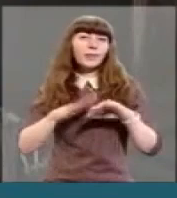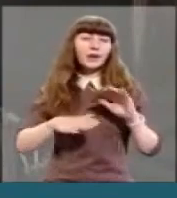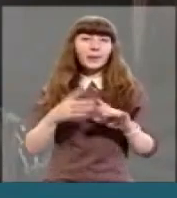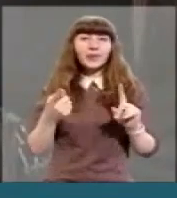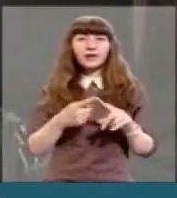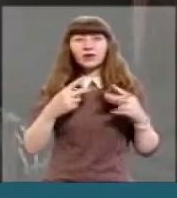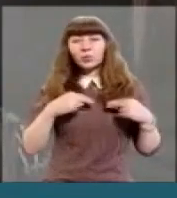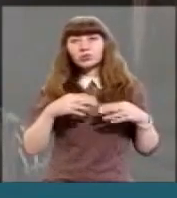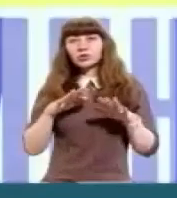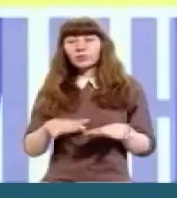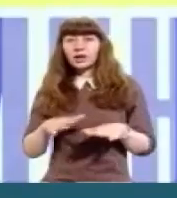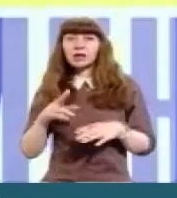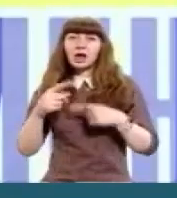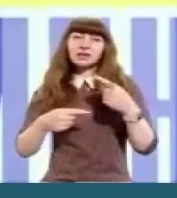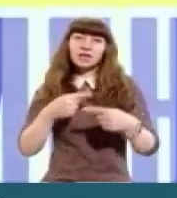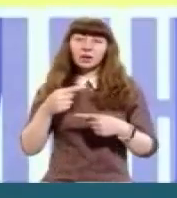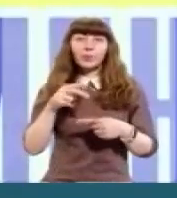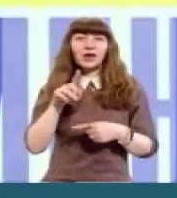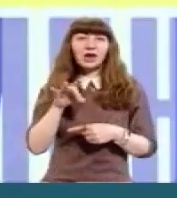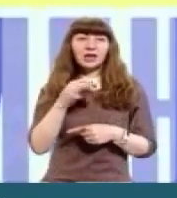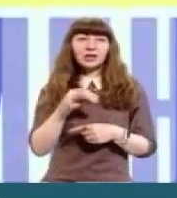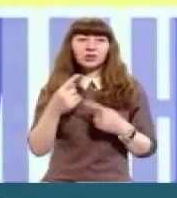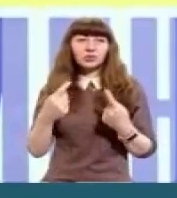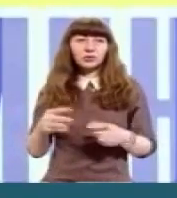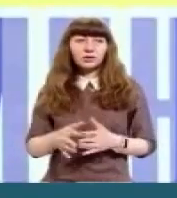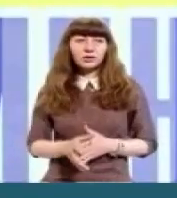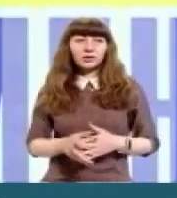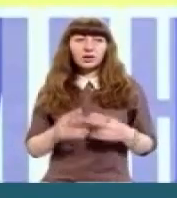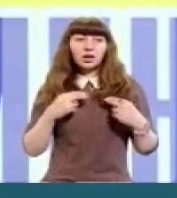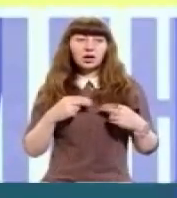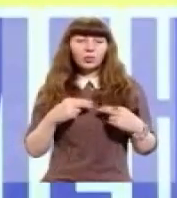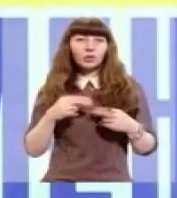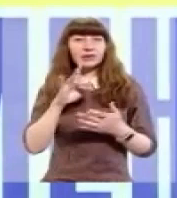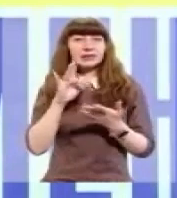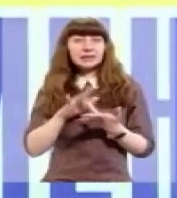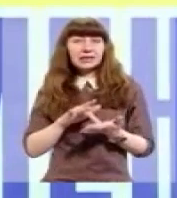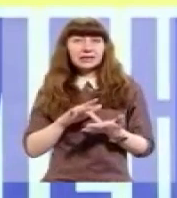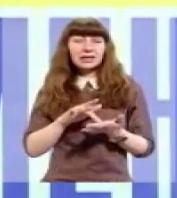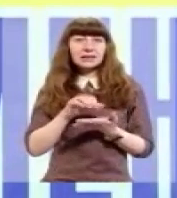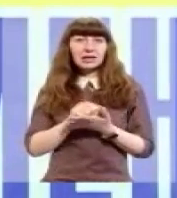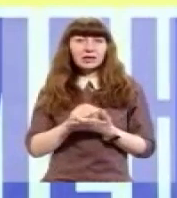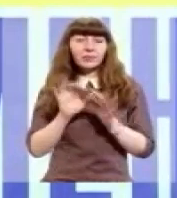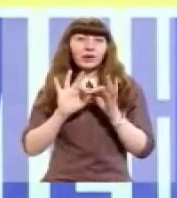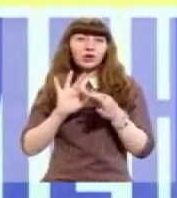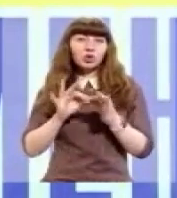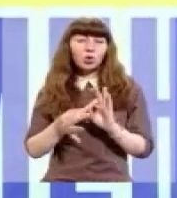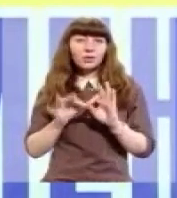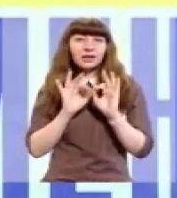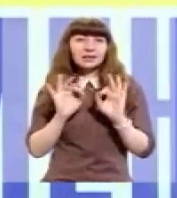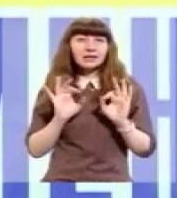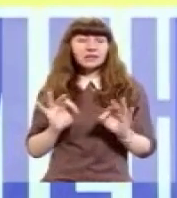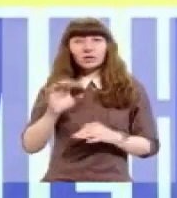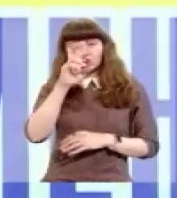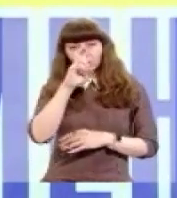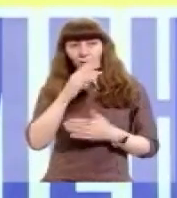место, контракт поколений и другие. Один из спикеров – это будет руководитель Центра занятости, который подробно расскажет про эти все